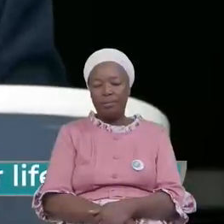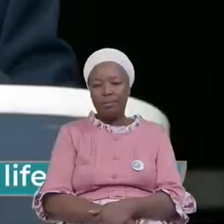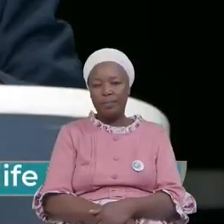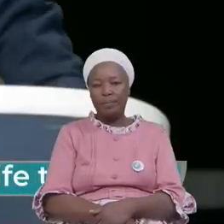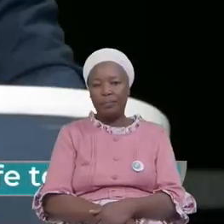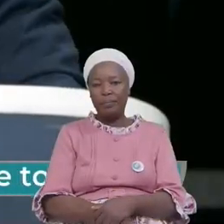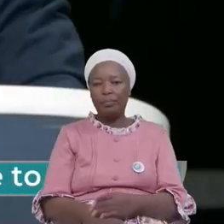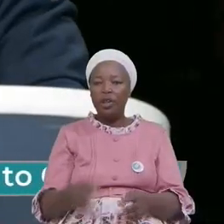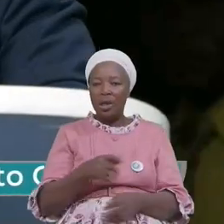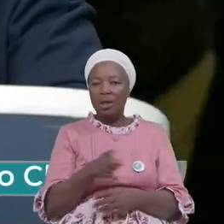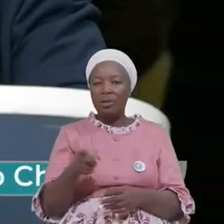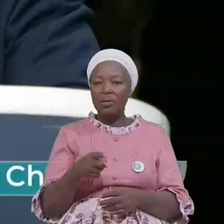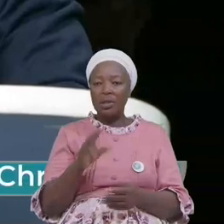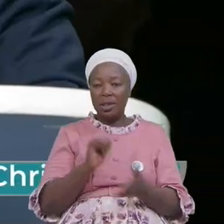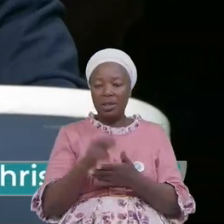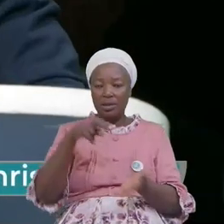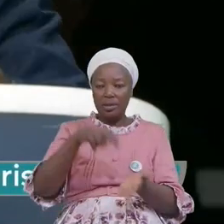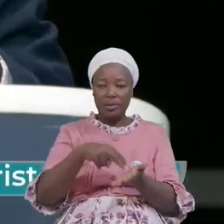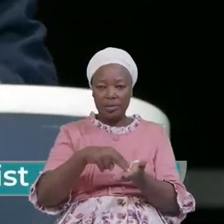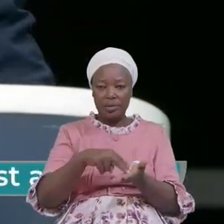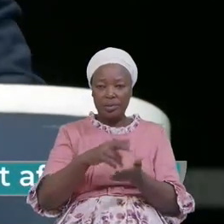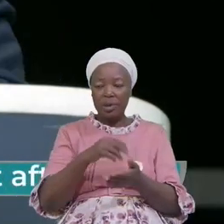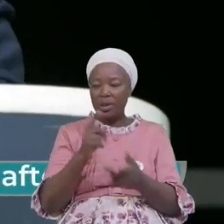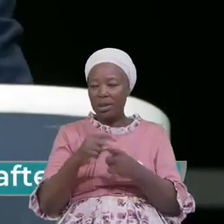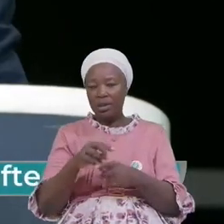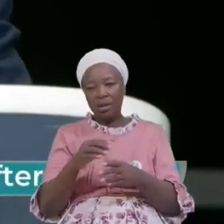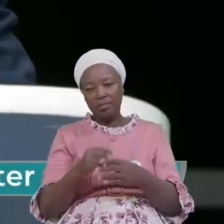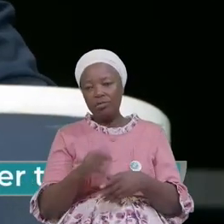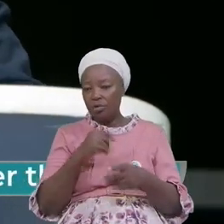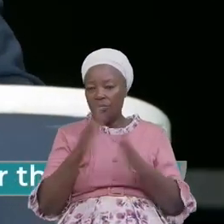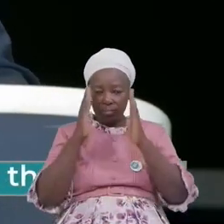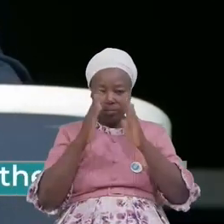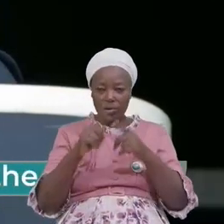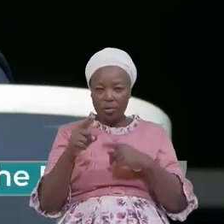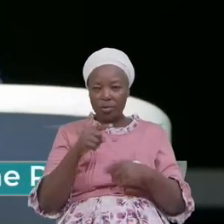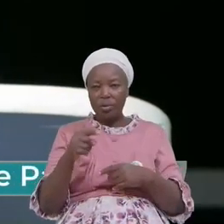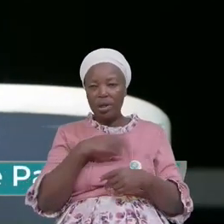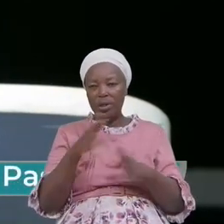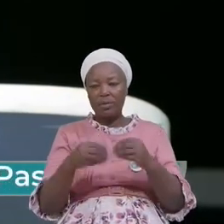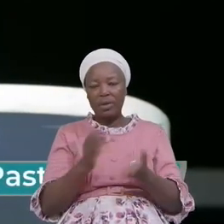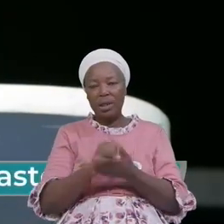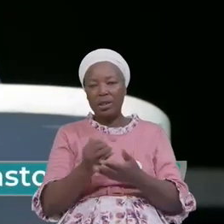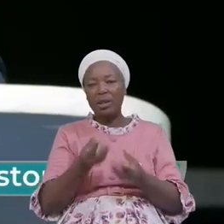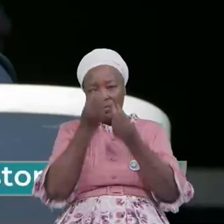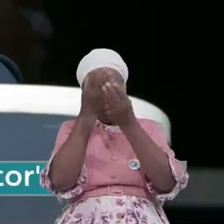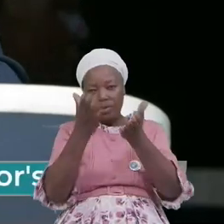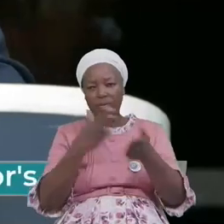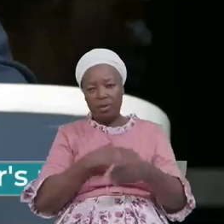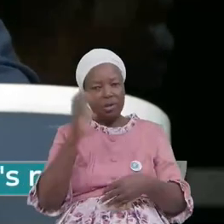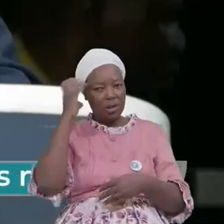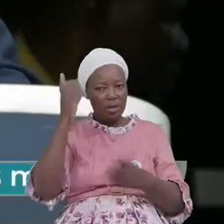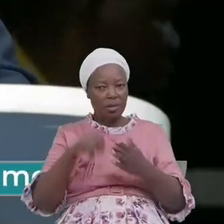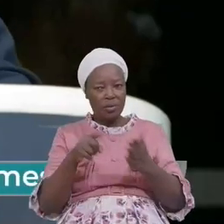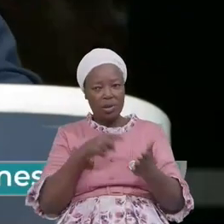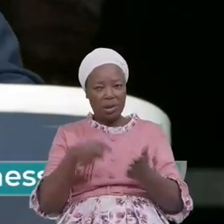Occupons-nous rapidement donc de ceux-là qui ont levé les mains ce soir et qui ont donné leur vie au Seigneur. Aidons-les pour ceux qui ne savent pas